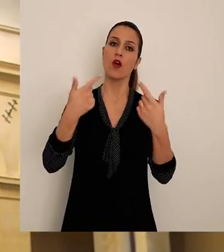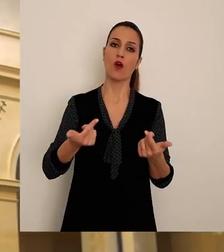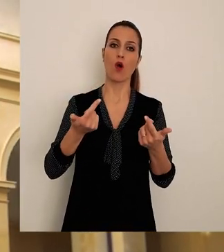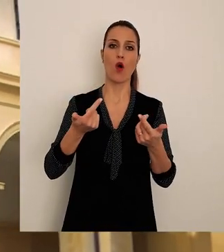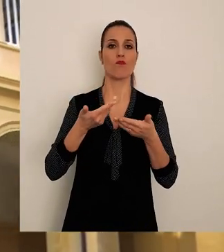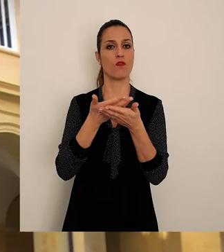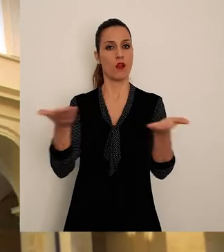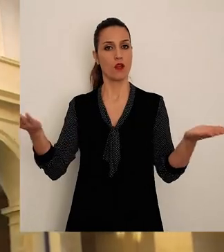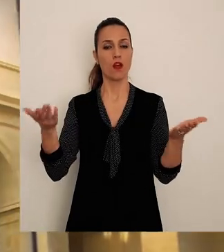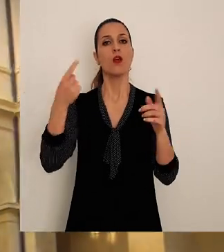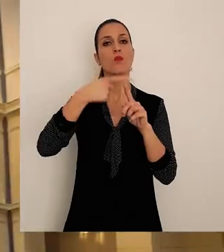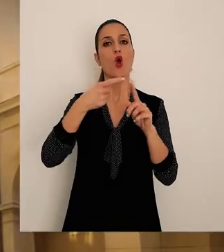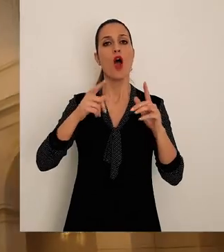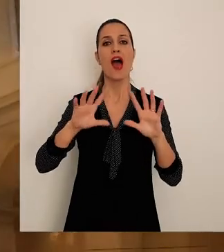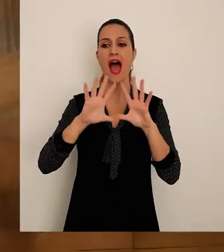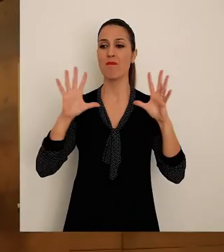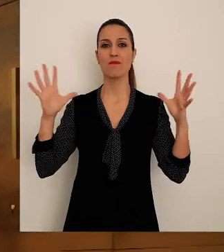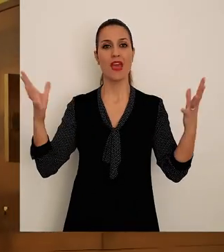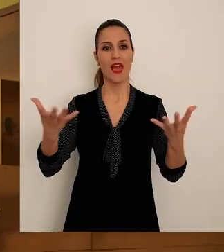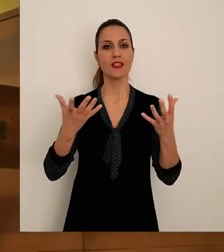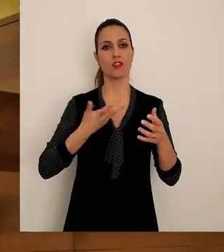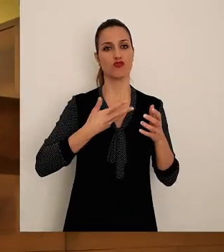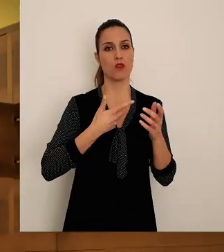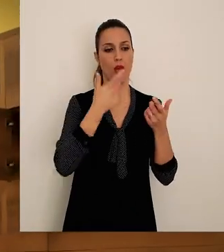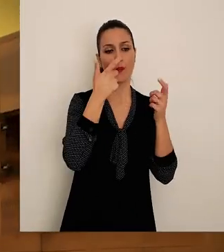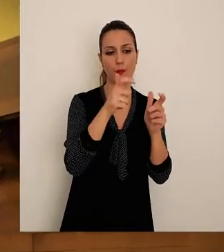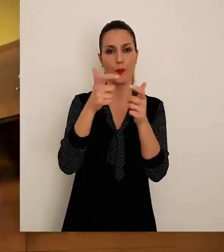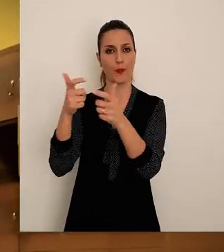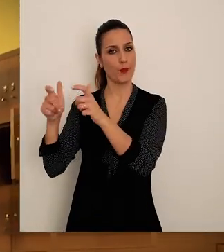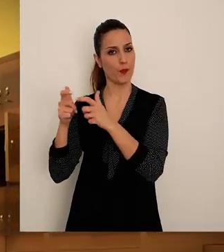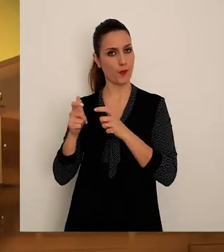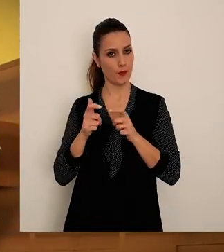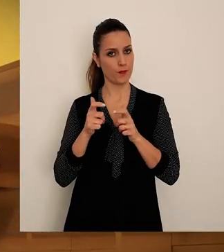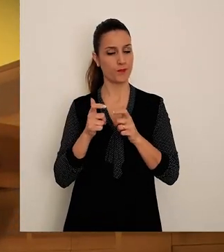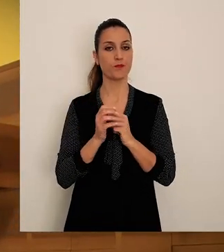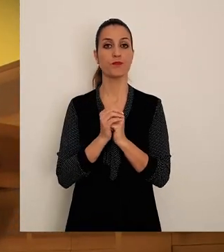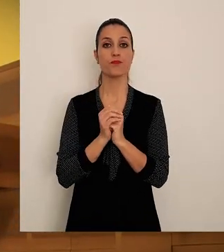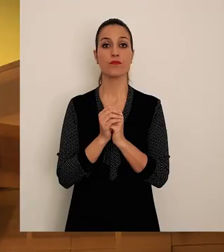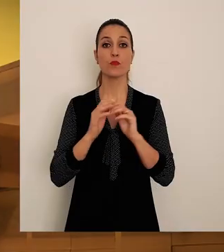che offre al pubblico e che si diramano in tutti gli ambienti della sua struttura.